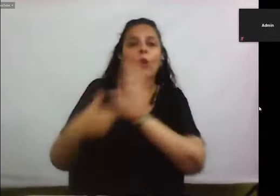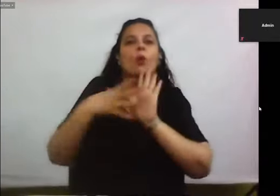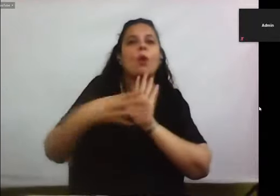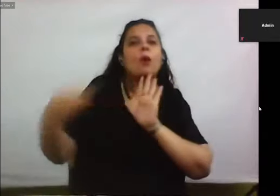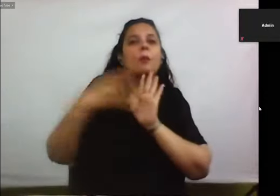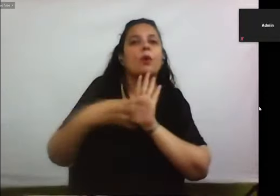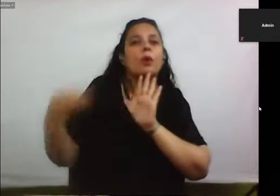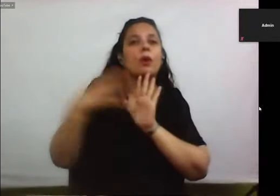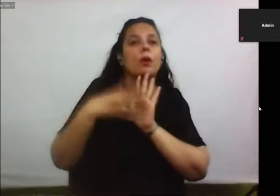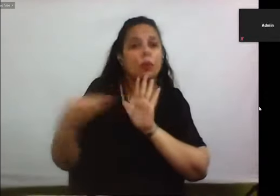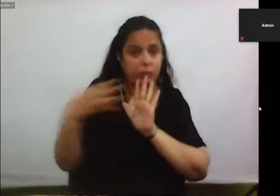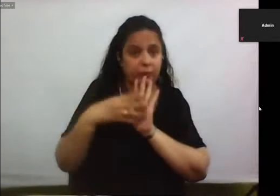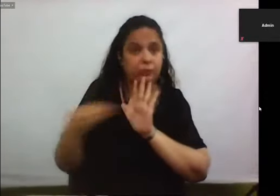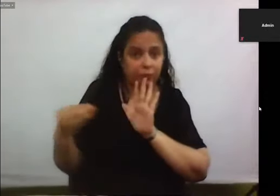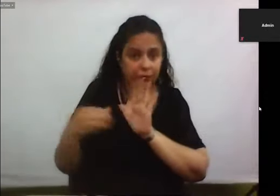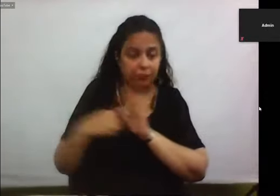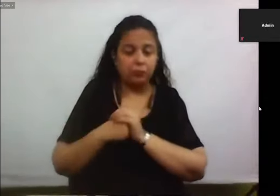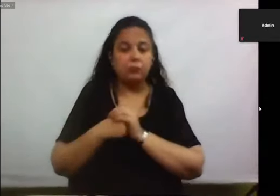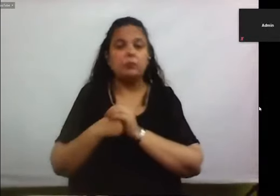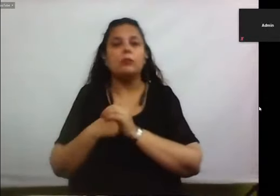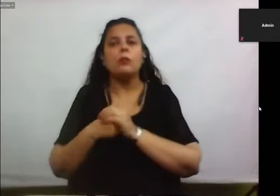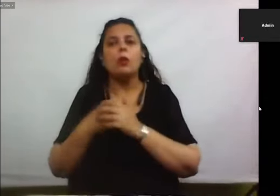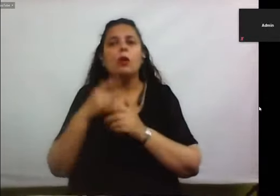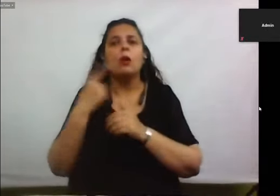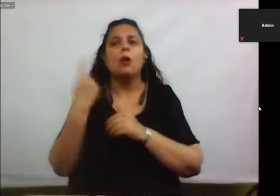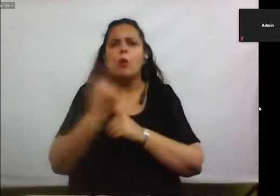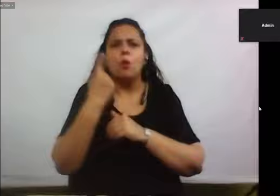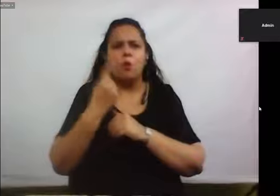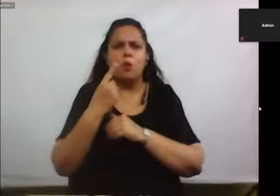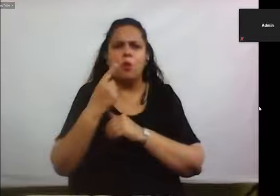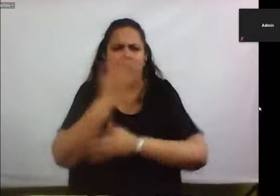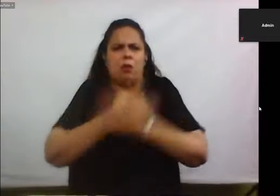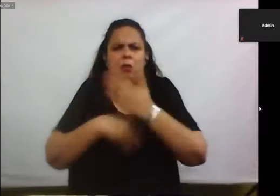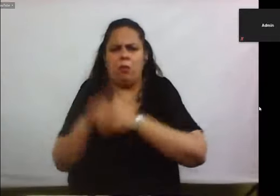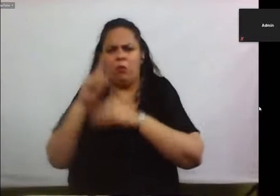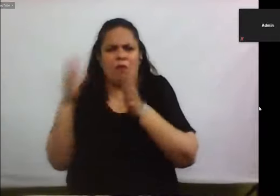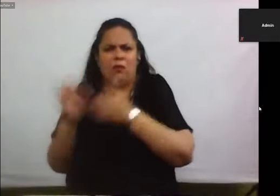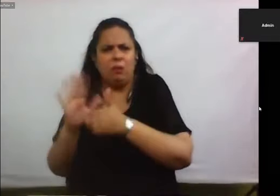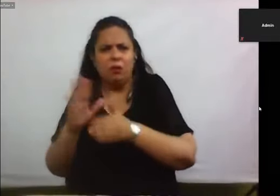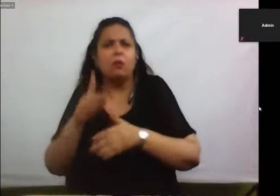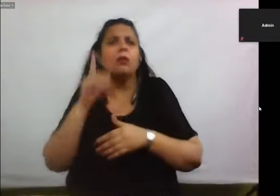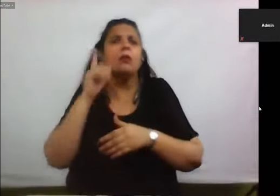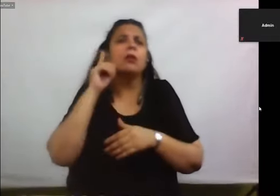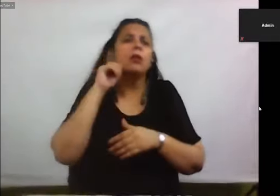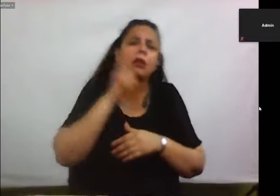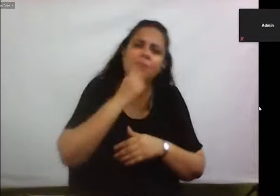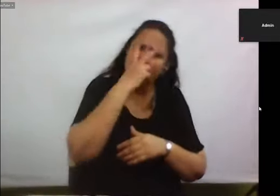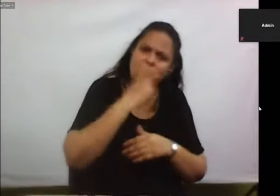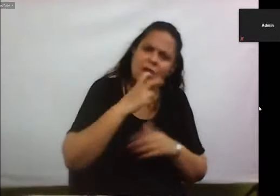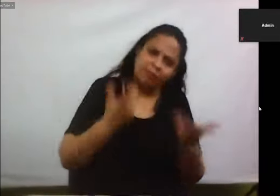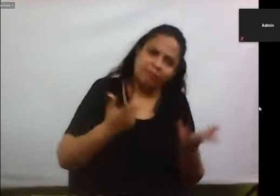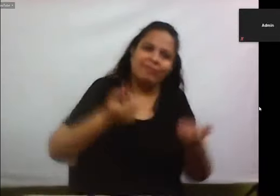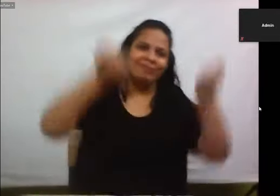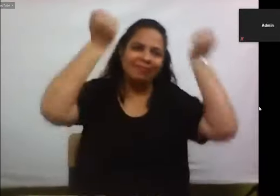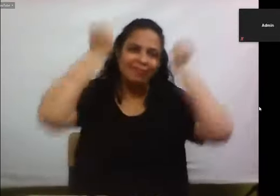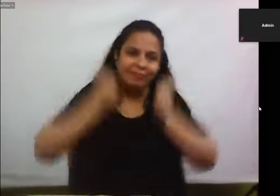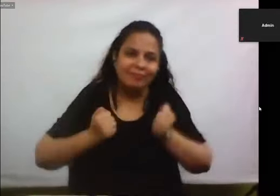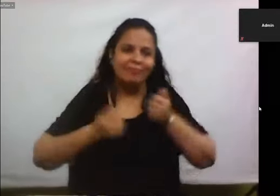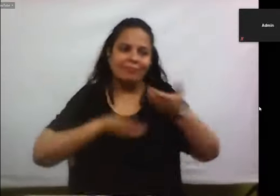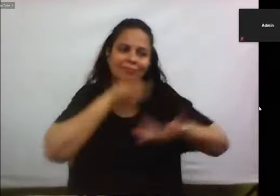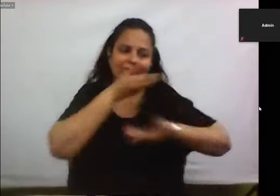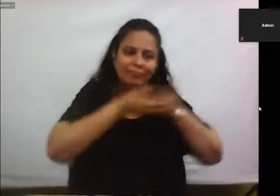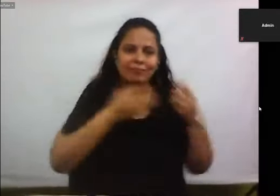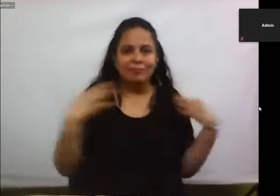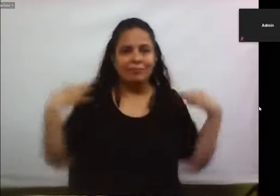हमारे deafblind बच्चों का भी issue होता है, sensory issues होता है, कपड़ा पहनाना तो सिखाना पड़ता है. So you have to see what